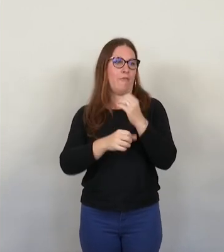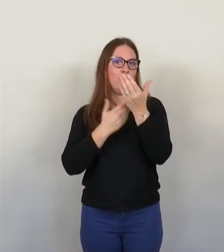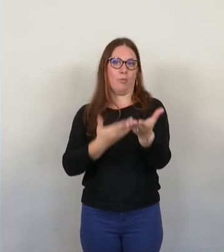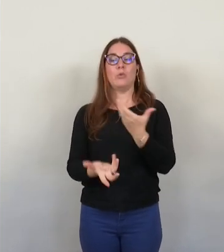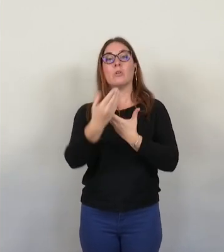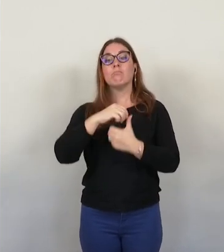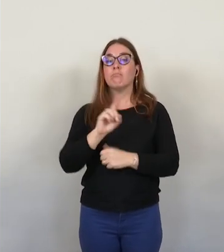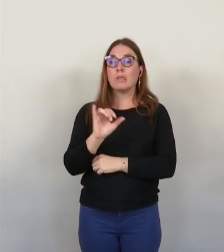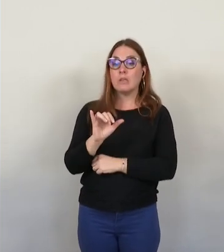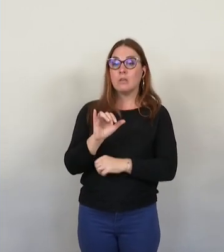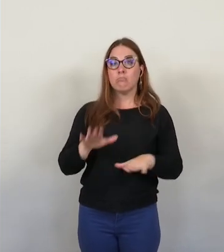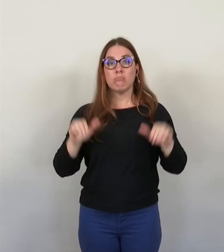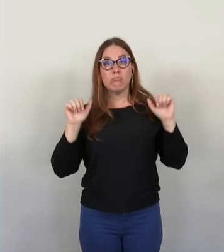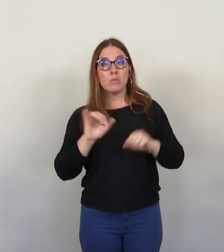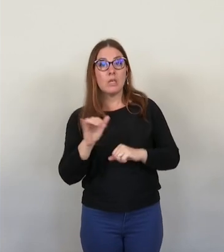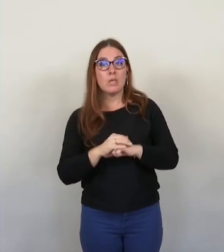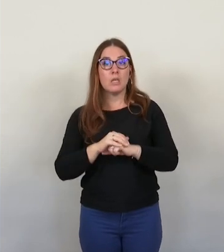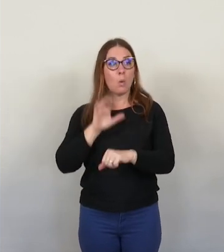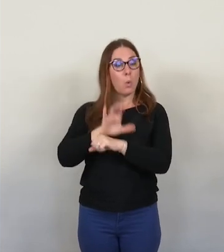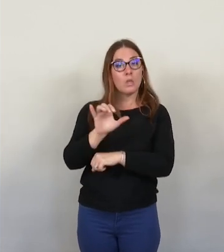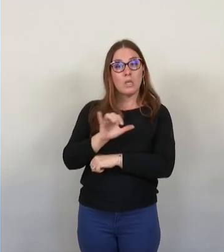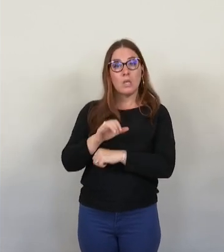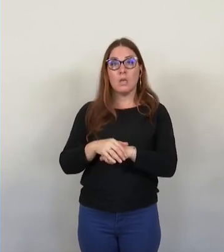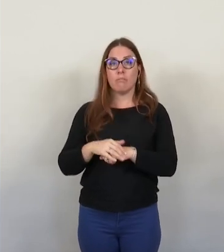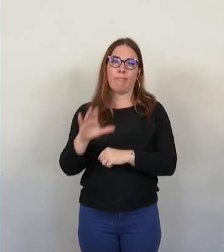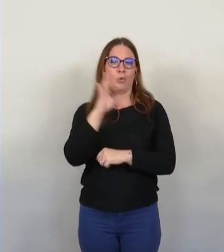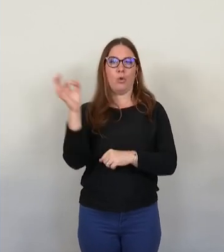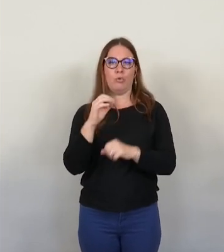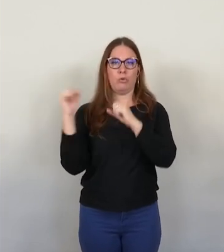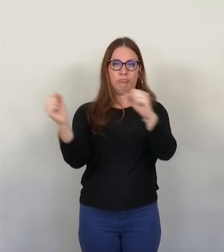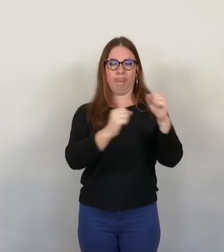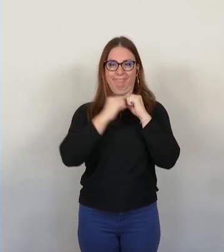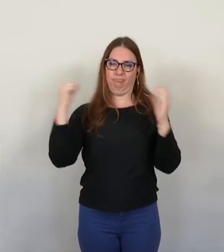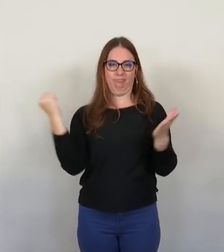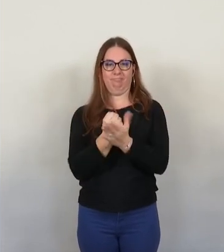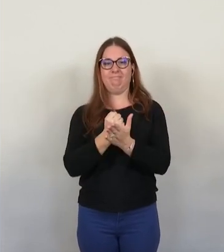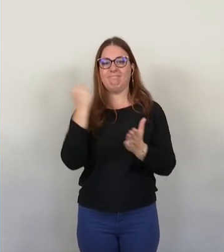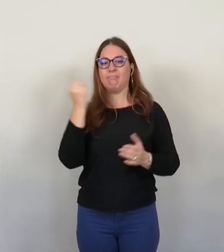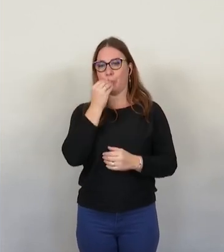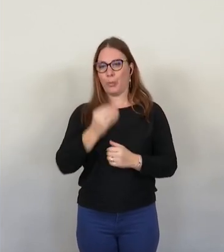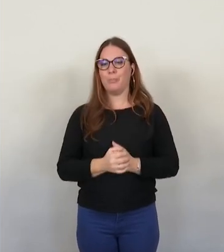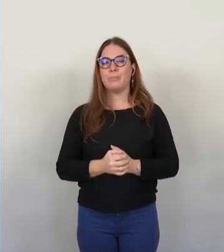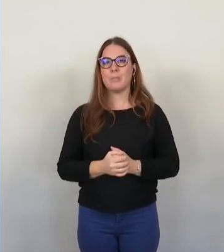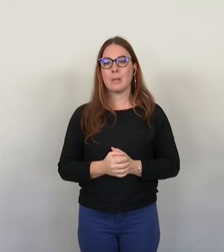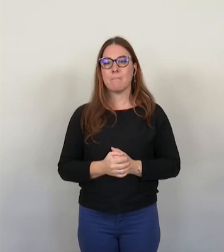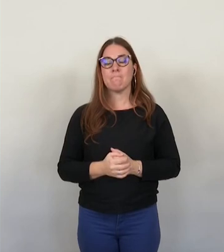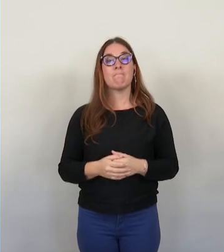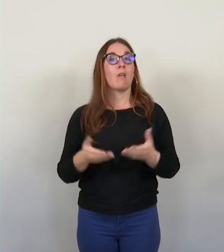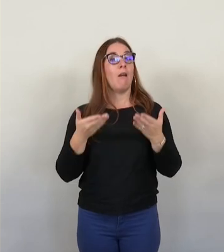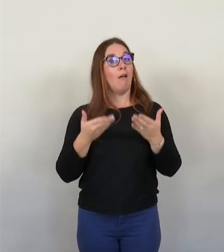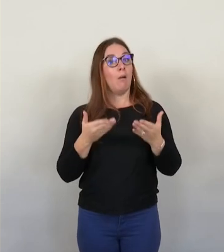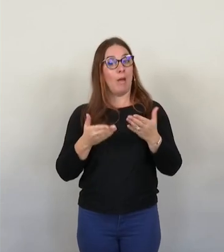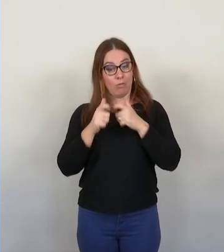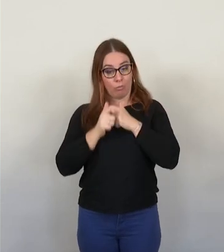prend pas part au vote qui s'abstient qui vote contre donc unanimité pour approuver ce compte-rendu et nous passons